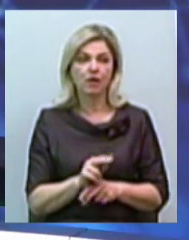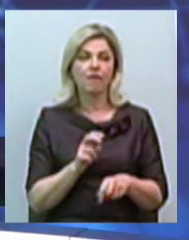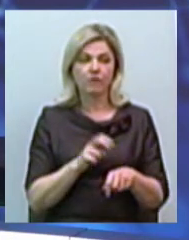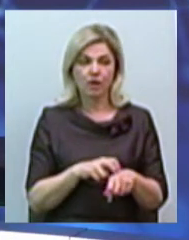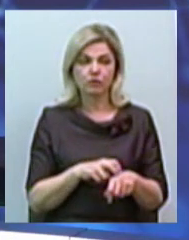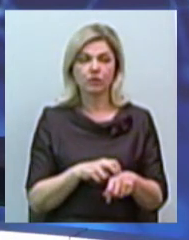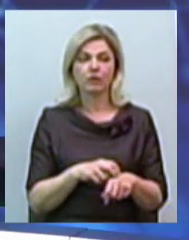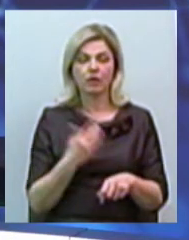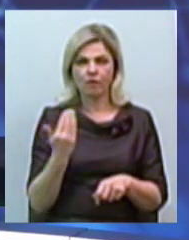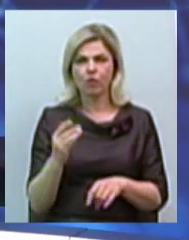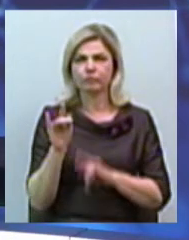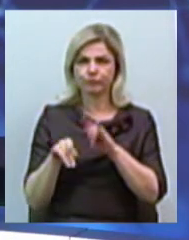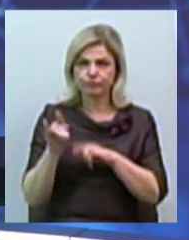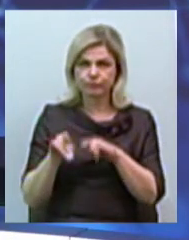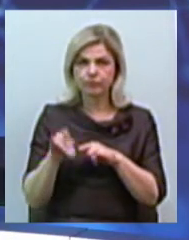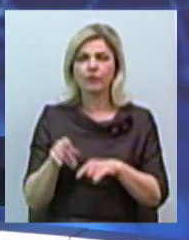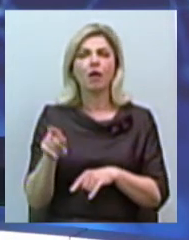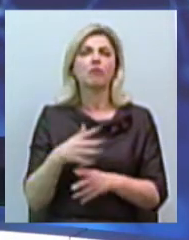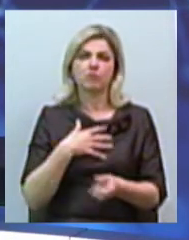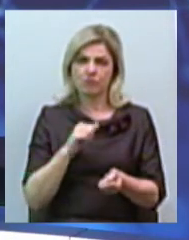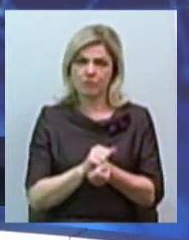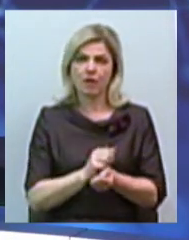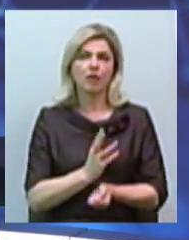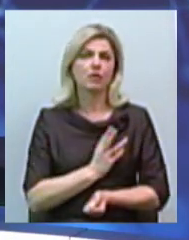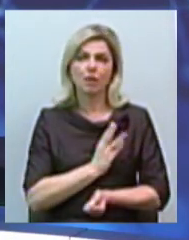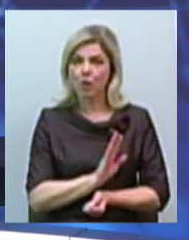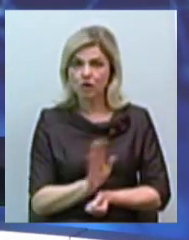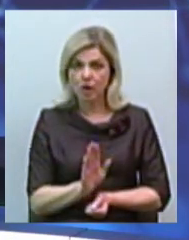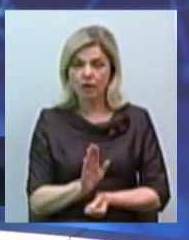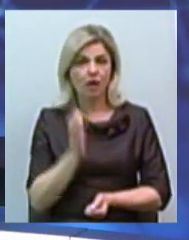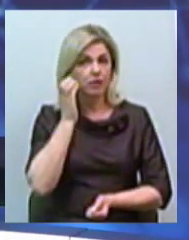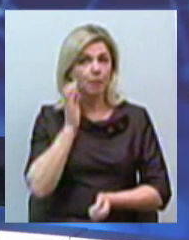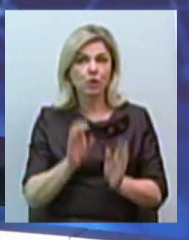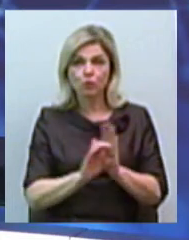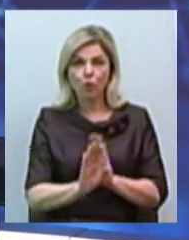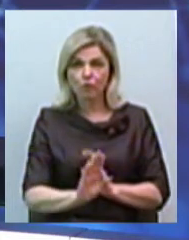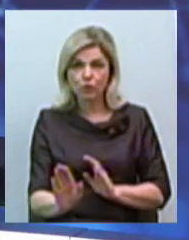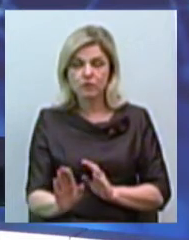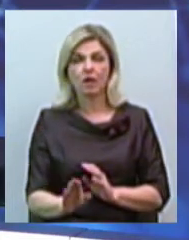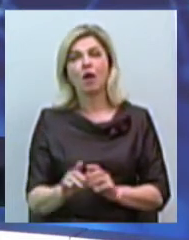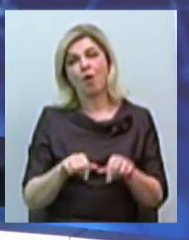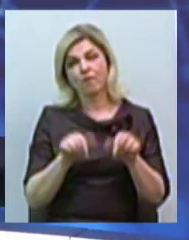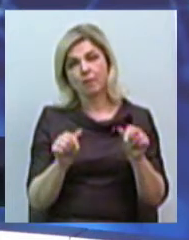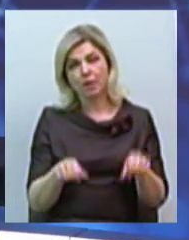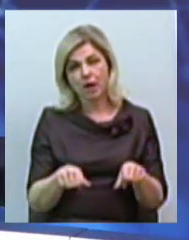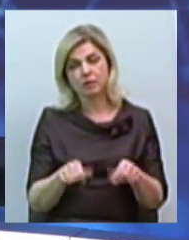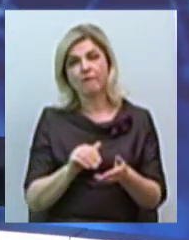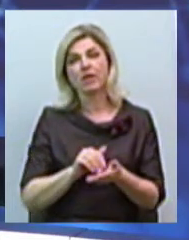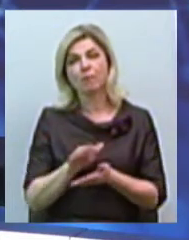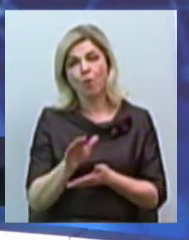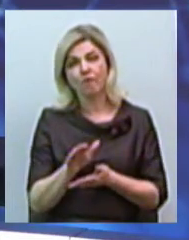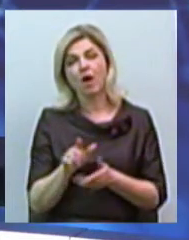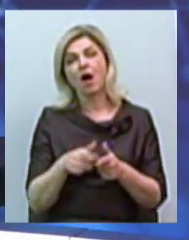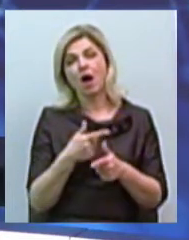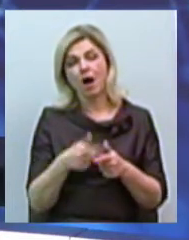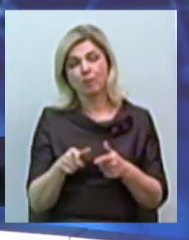його переконує і він не бажає, не прислуховується, тоді оформляється відмова або